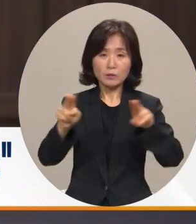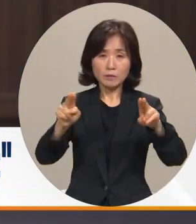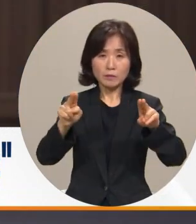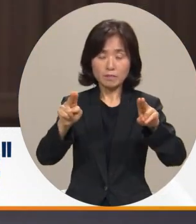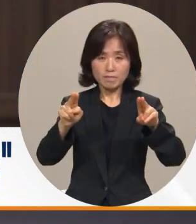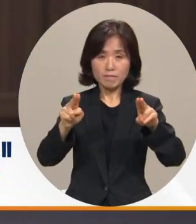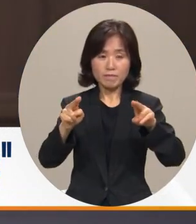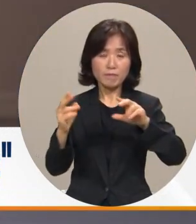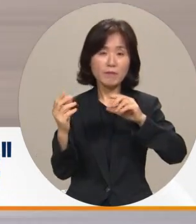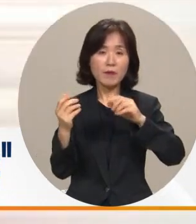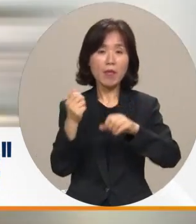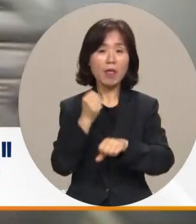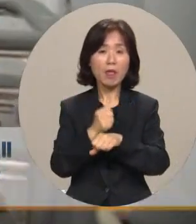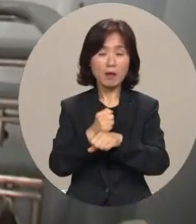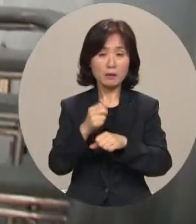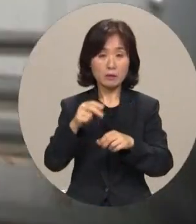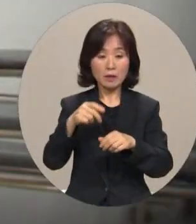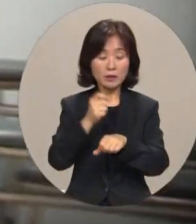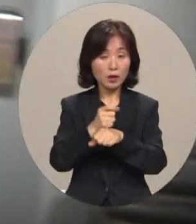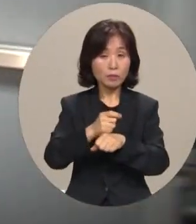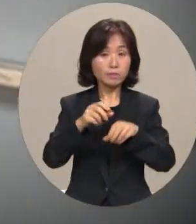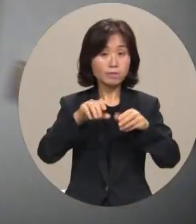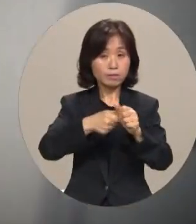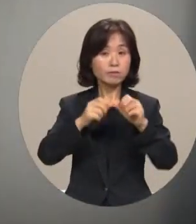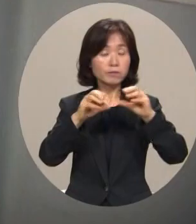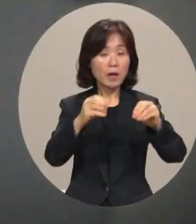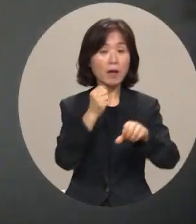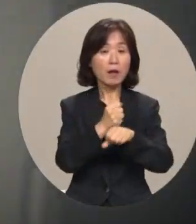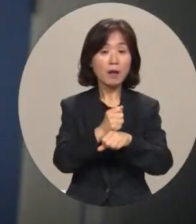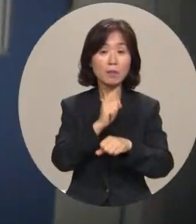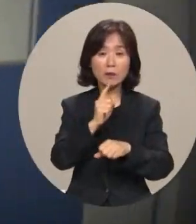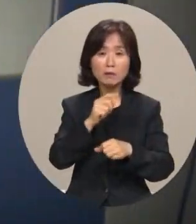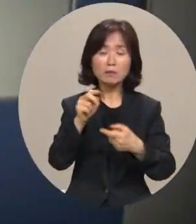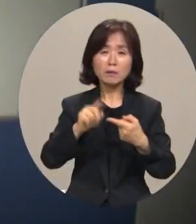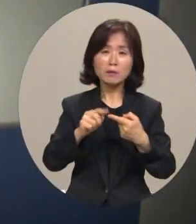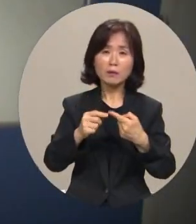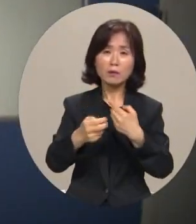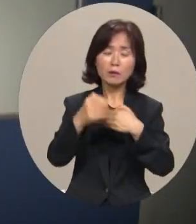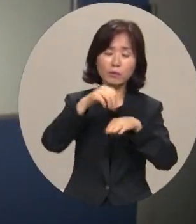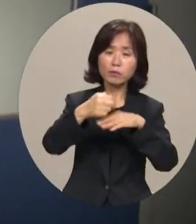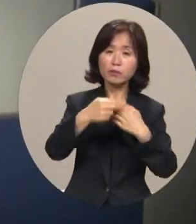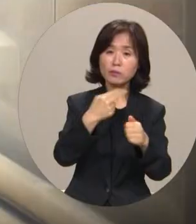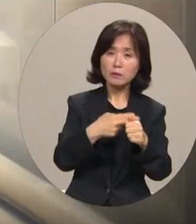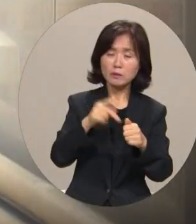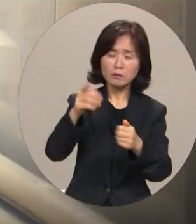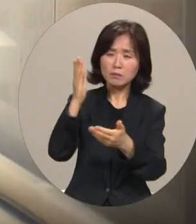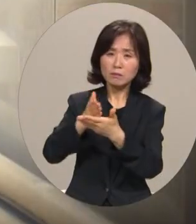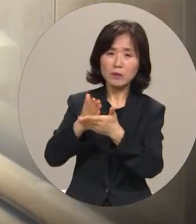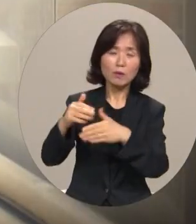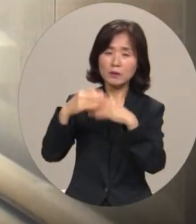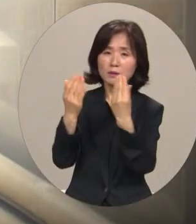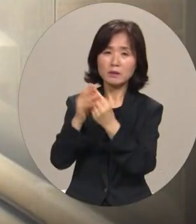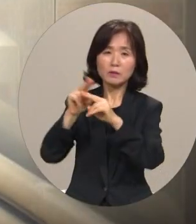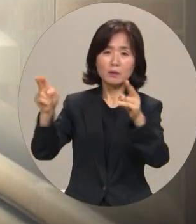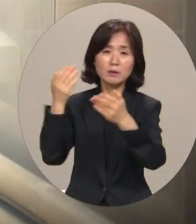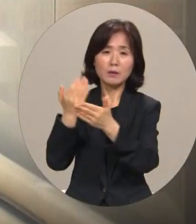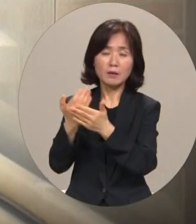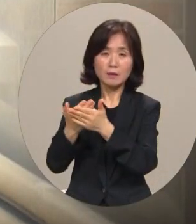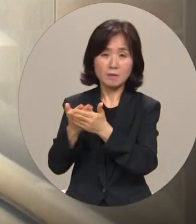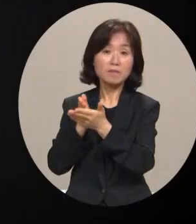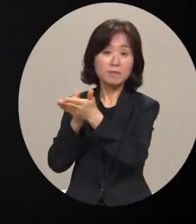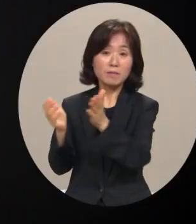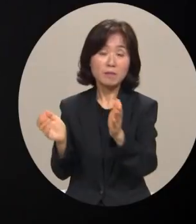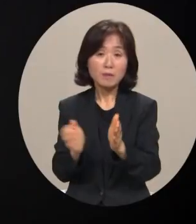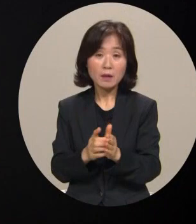취소를 요구했습니다. 의사들의 집단 행동은 2000년 의약분업 사태와 2014년 원격 진료, 2020년